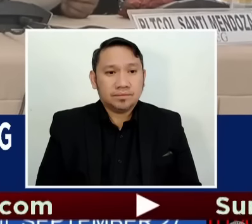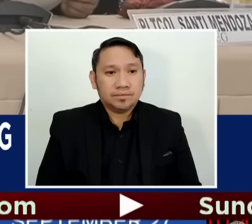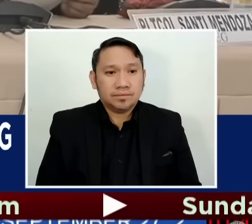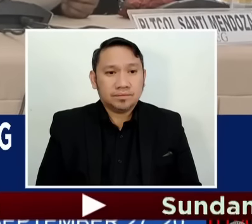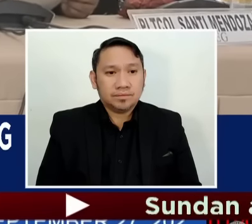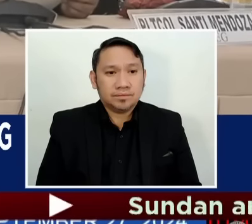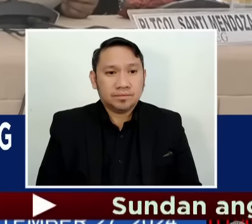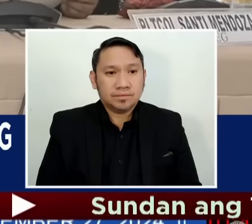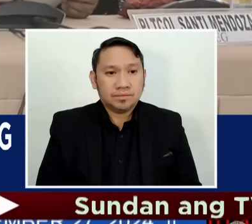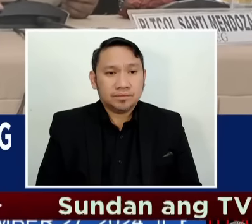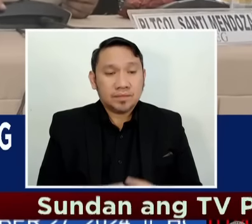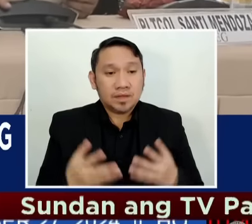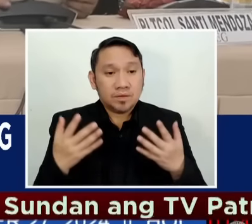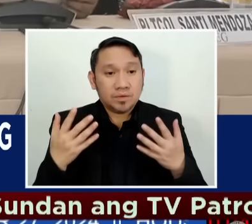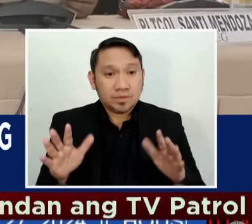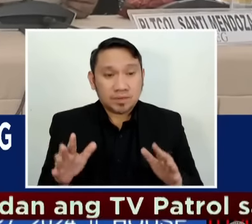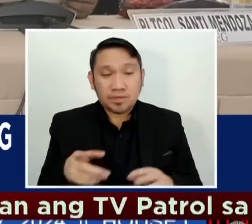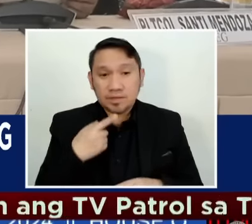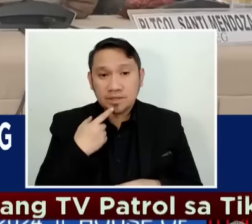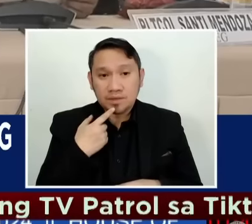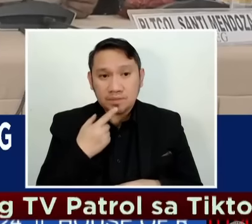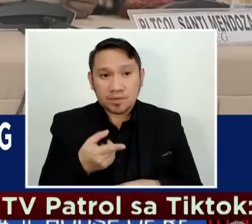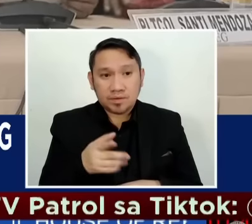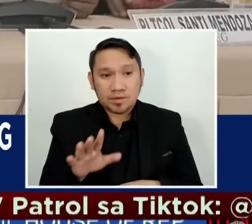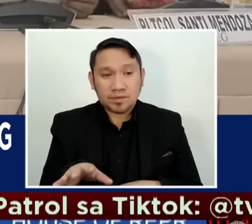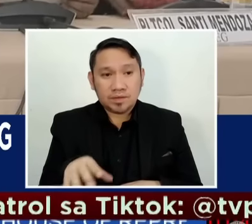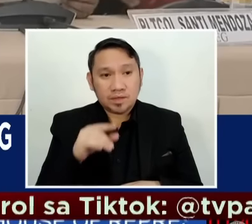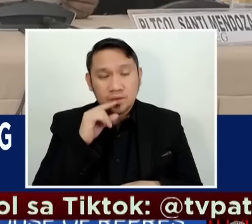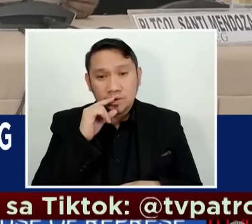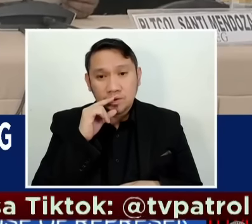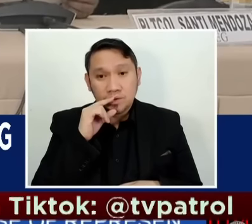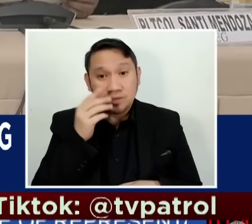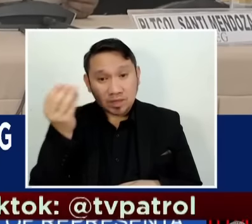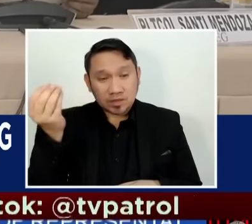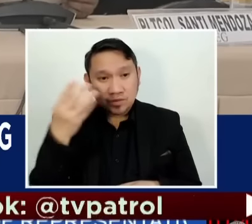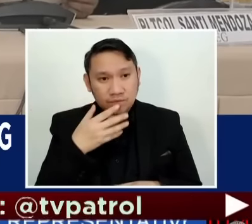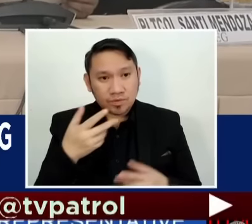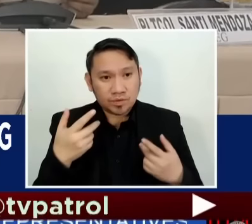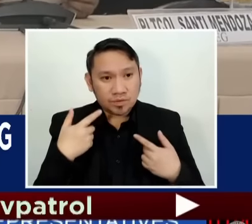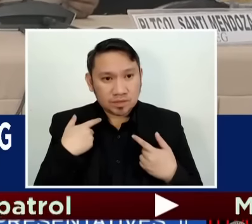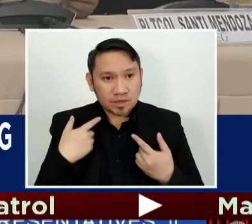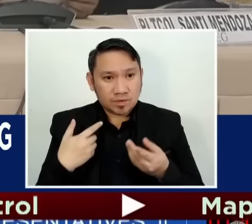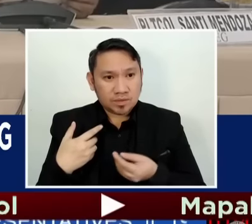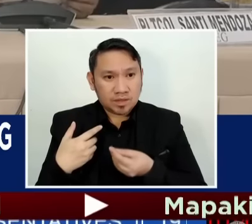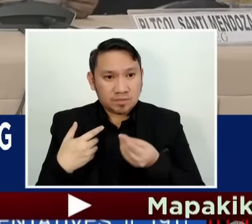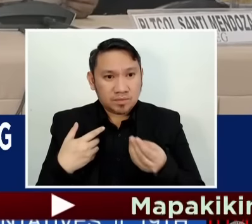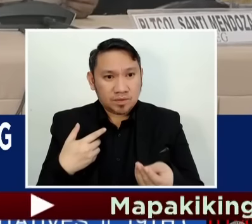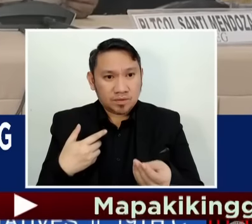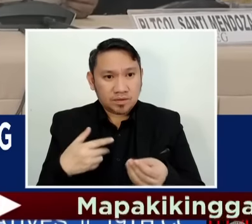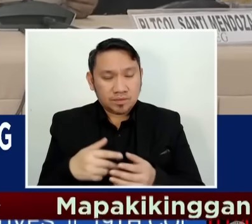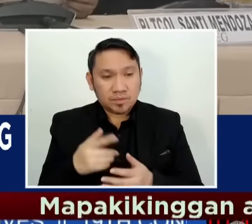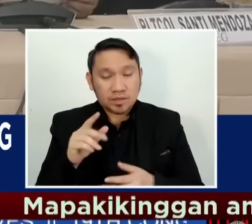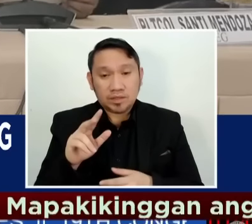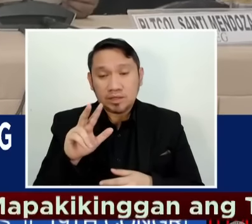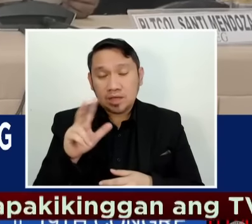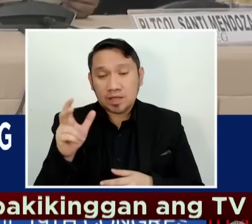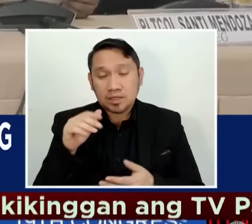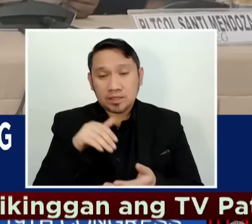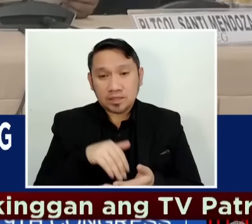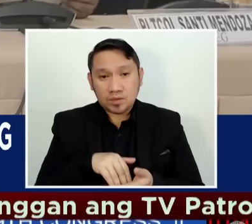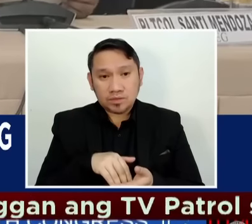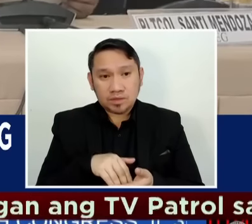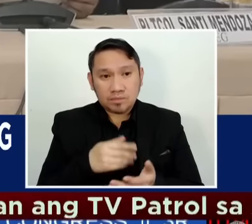Pagkatapos ng trabaho, sinabi ni Mendoza na ipinaalam sa kanya ni Leonardo na nagbigay umano si Garma ng 300,000 piso bilang